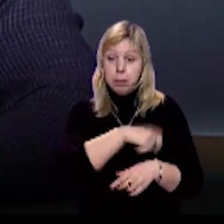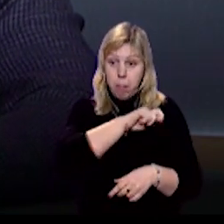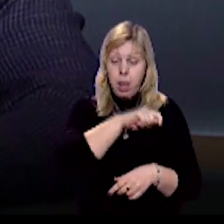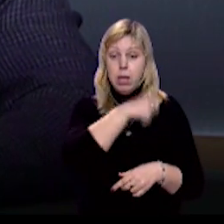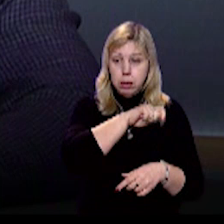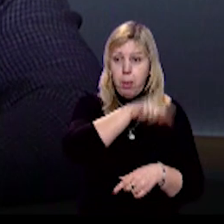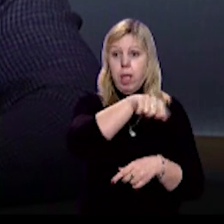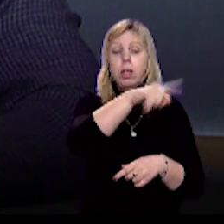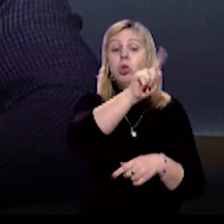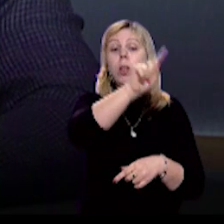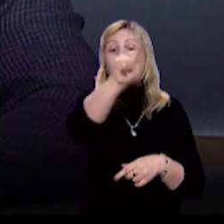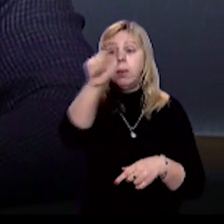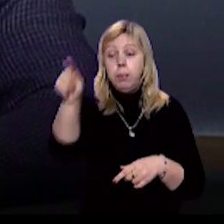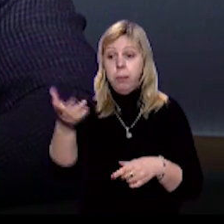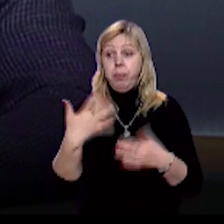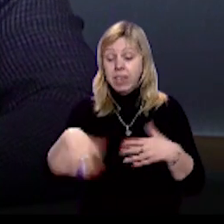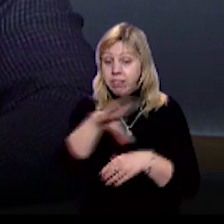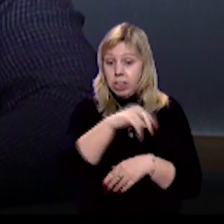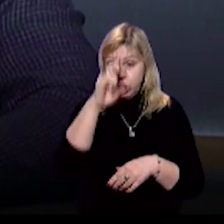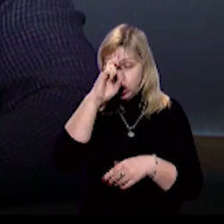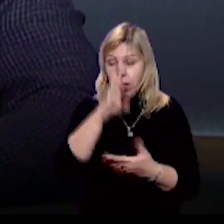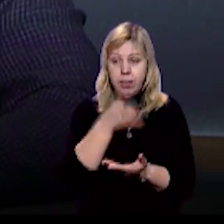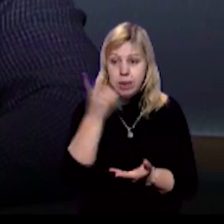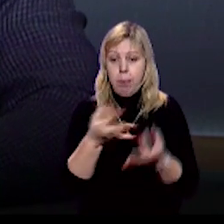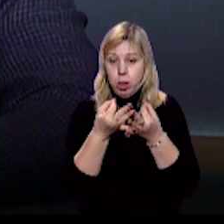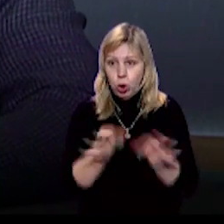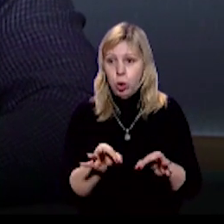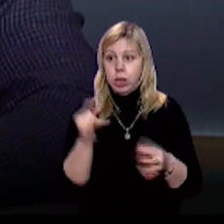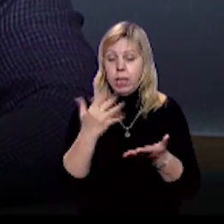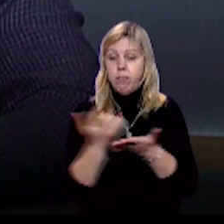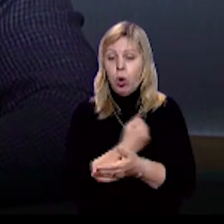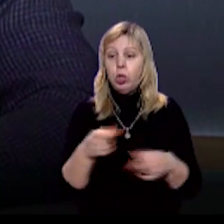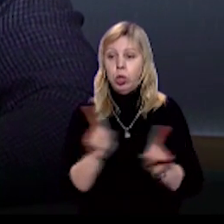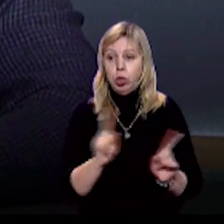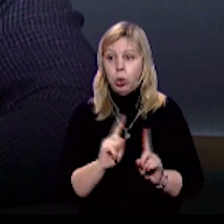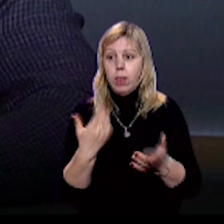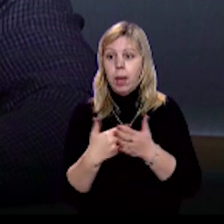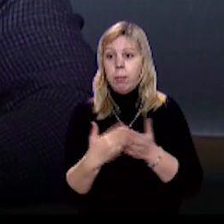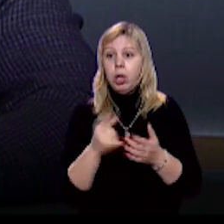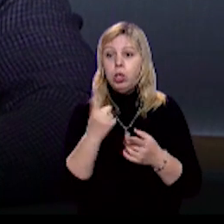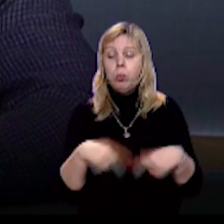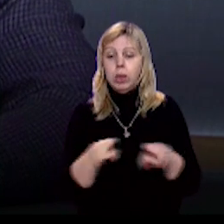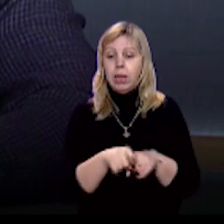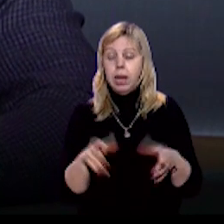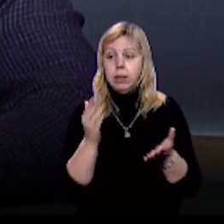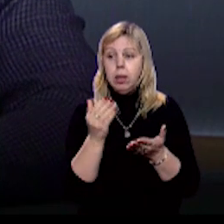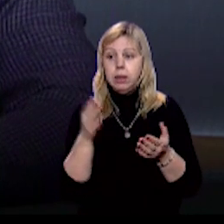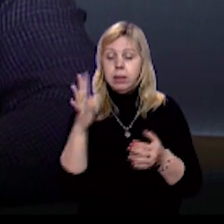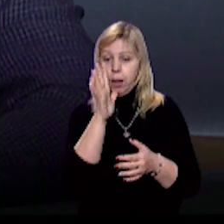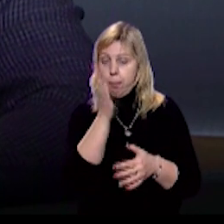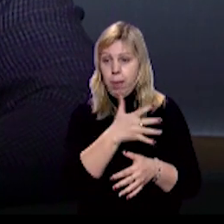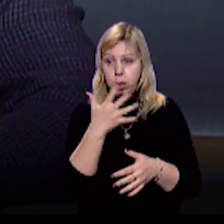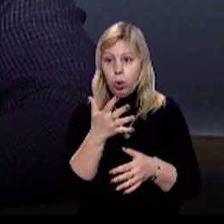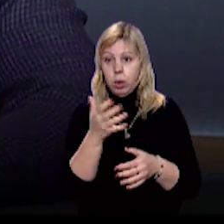пішов. Там Іспанія, що там далі. І от на всі країни треба дозвіл. І виходить, що, наприклад, чому так складалося за 5